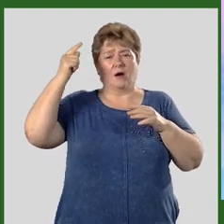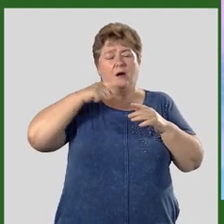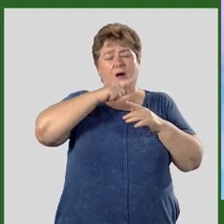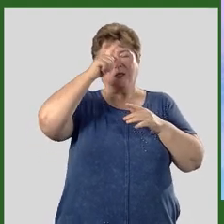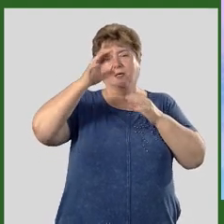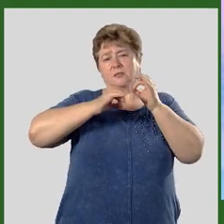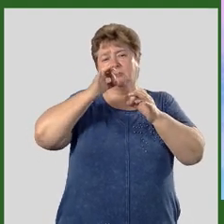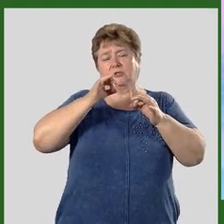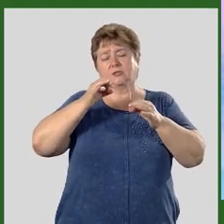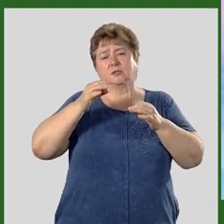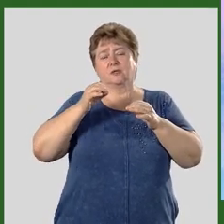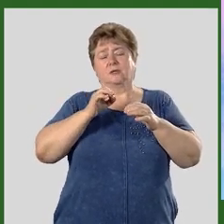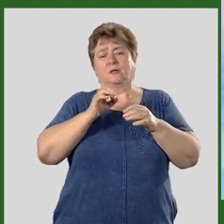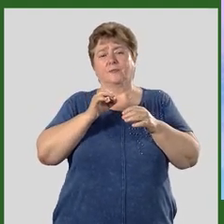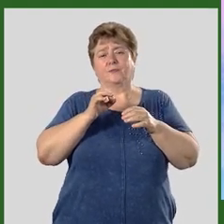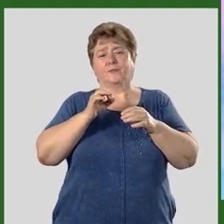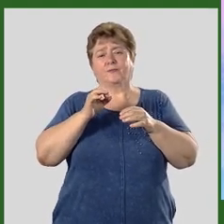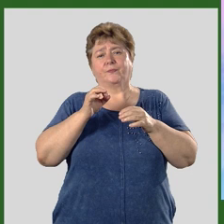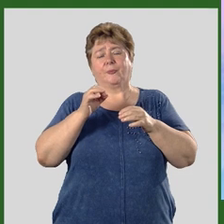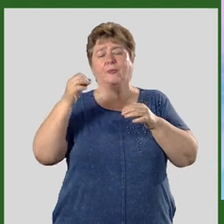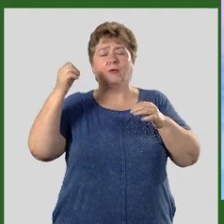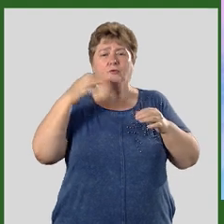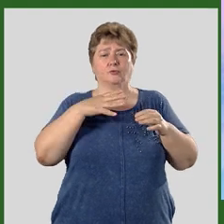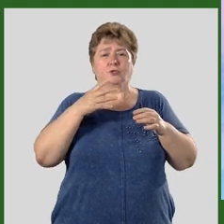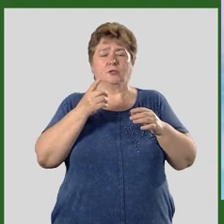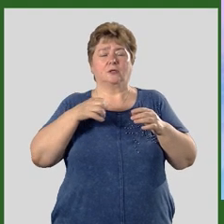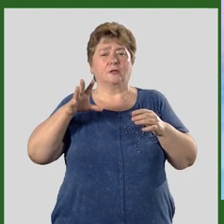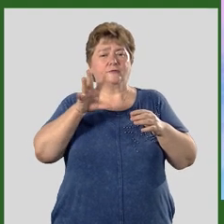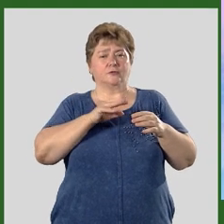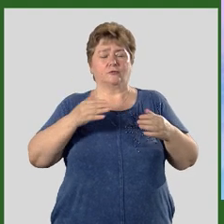излучений, губительных для всего живого.